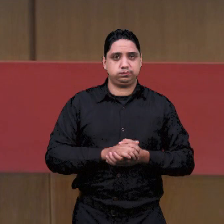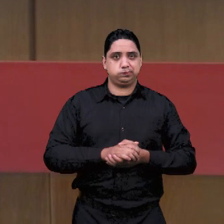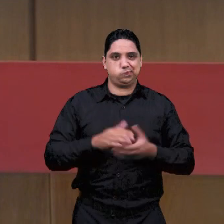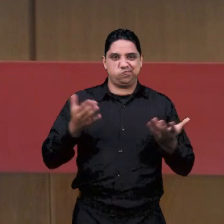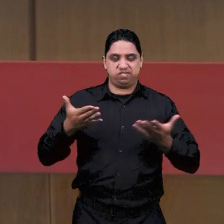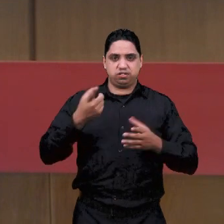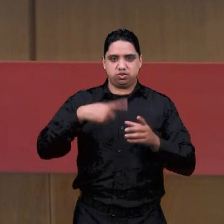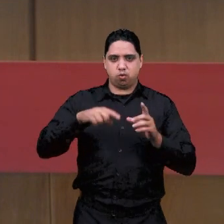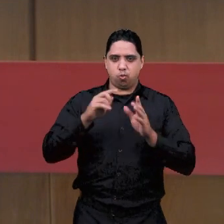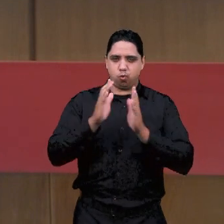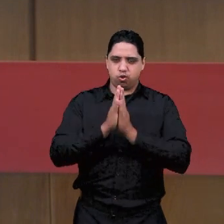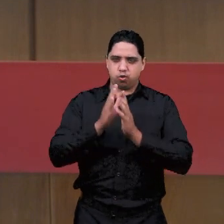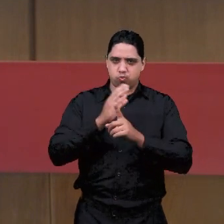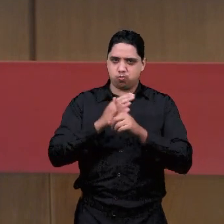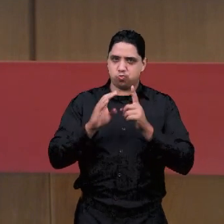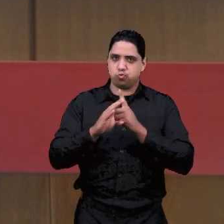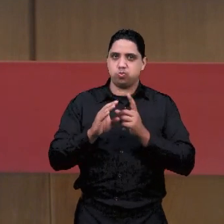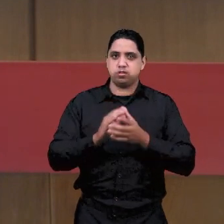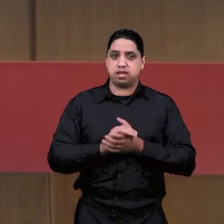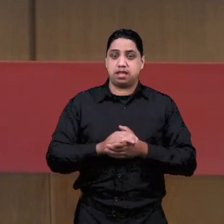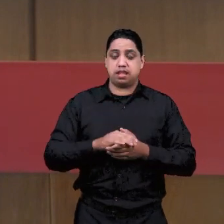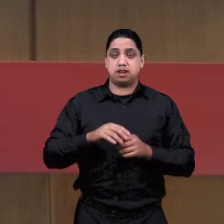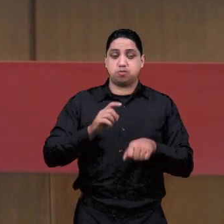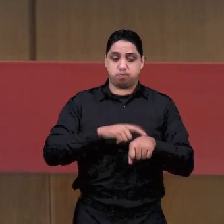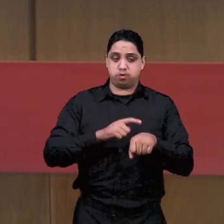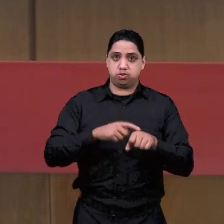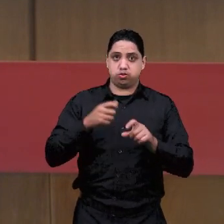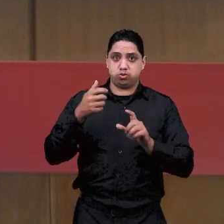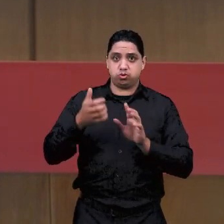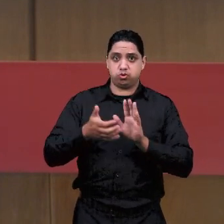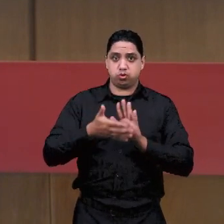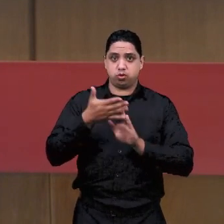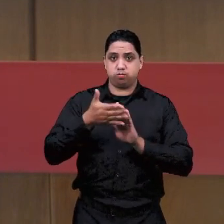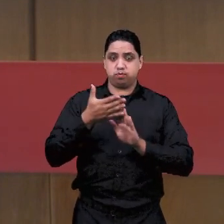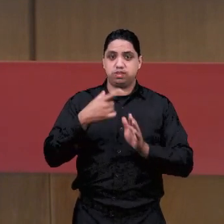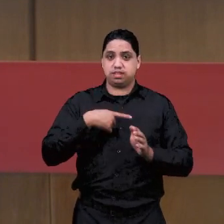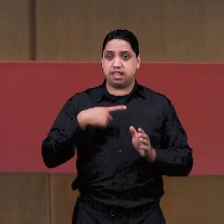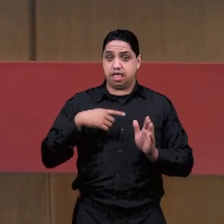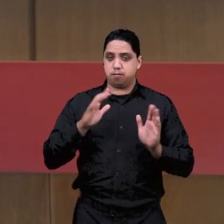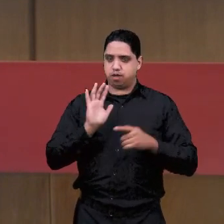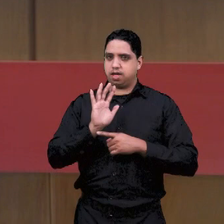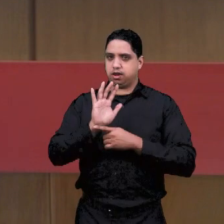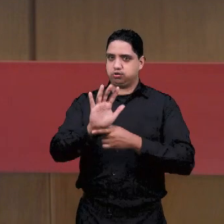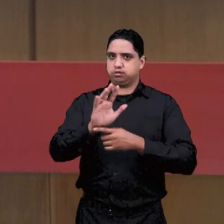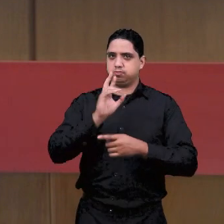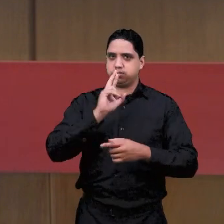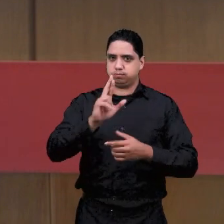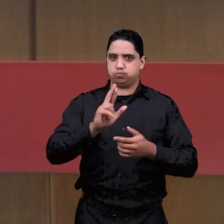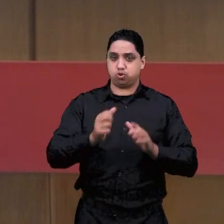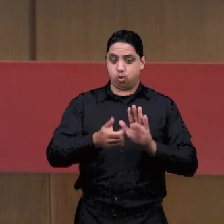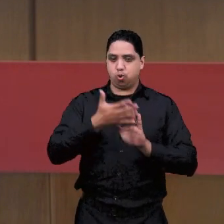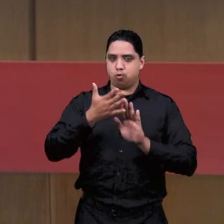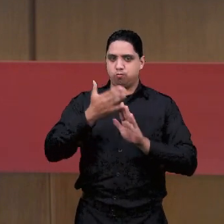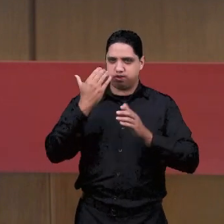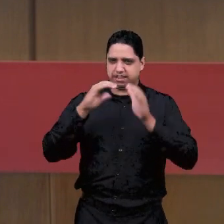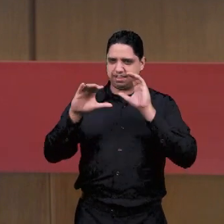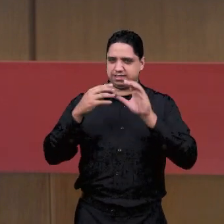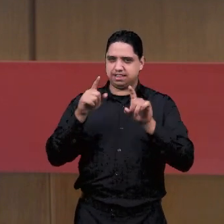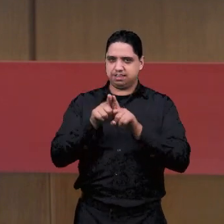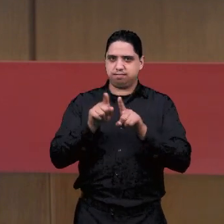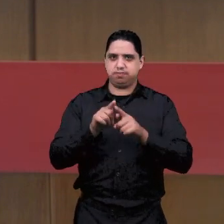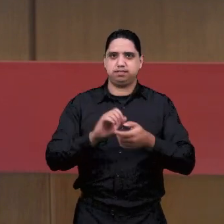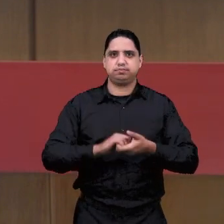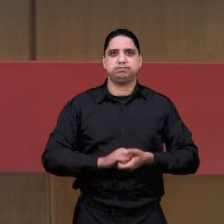train de donner le culte de l'autel Seigneur, et dans le message de cette louange, il y a une direction pour cette réponse. Allons-y, on va chanter aussi